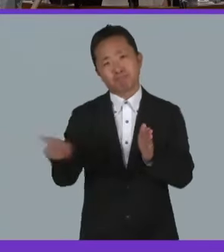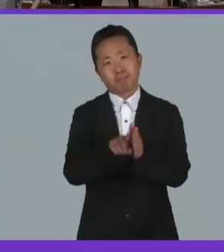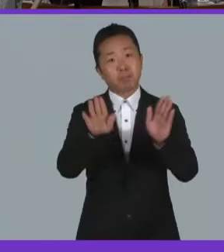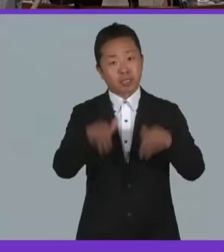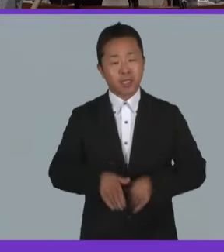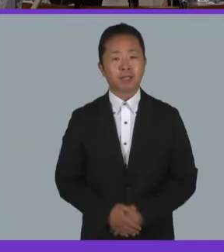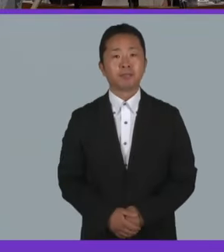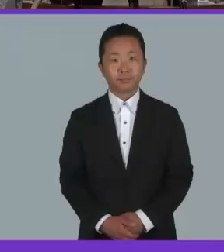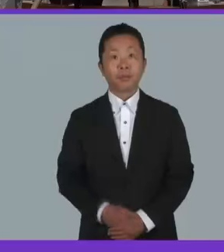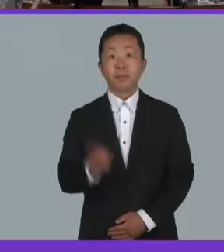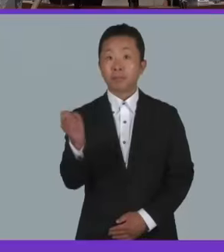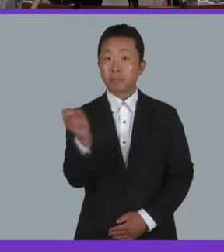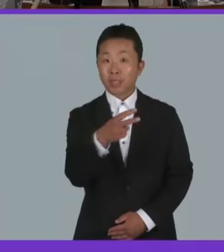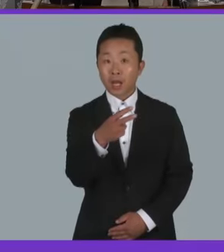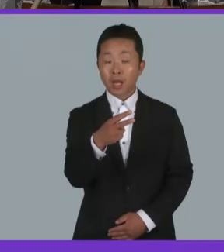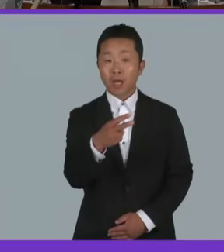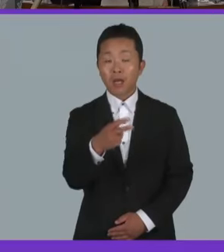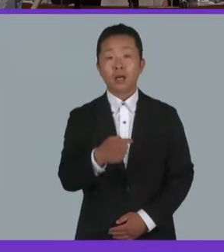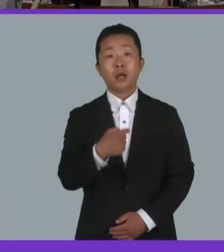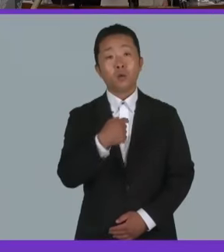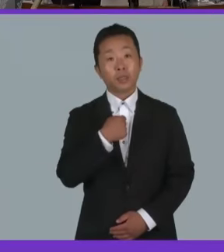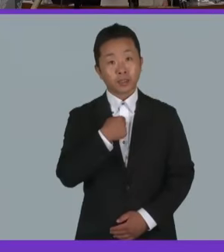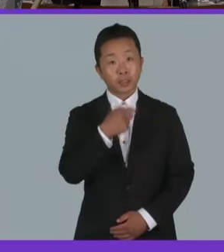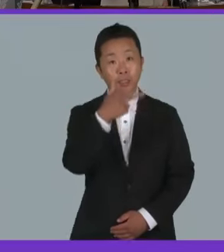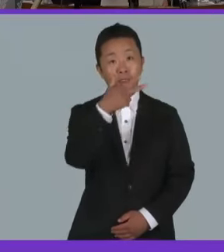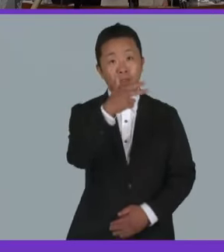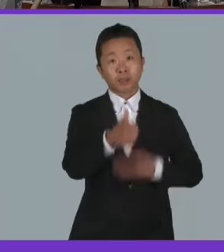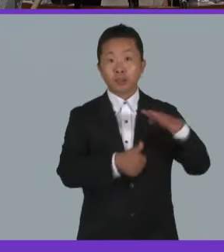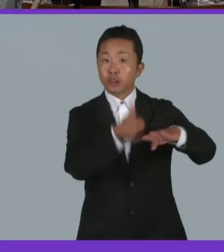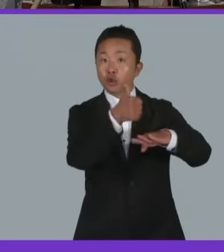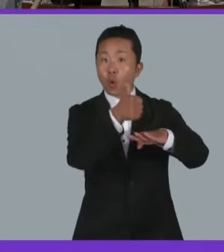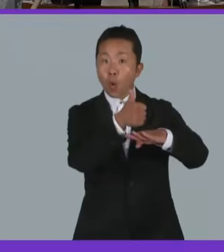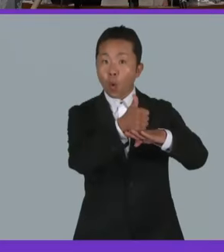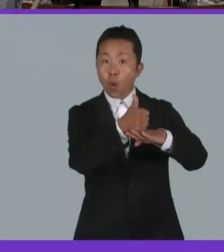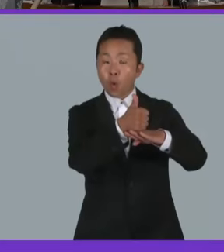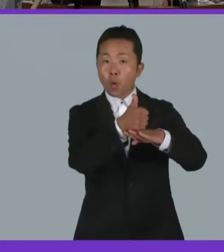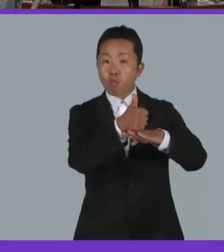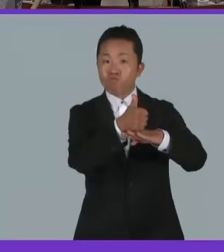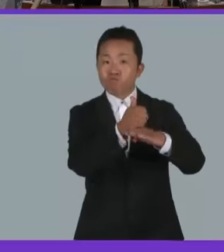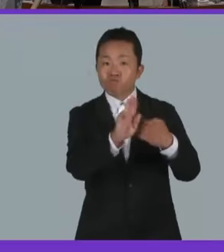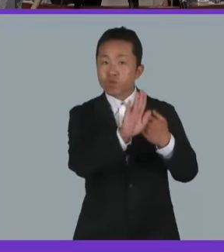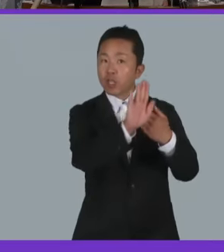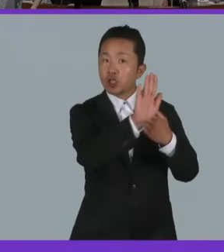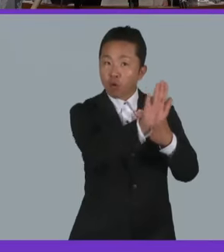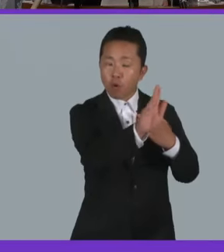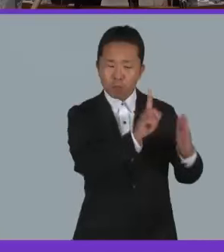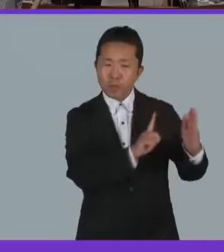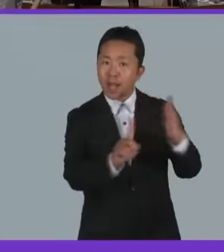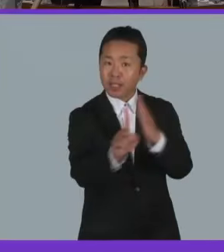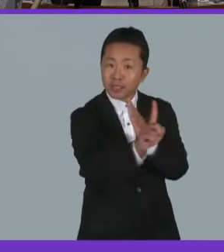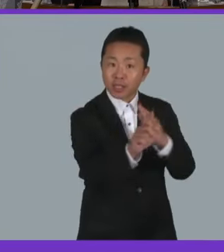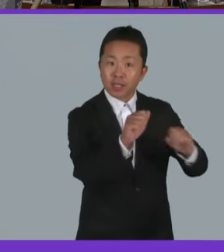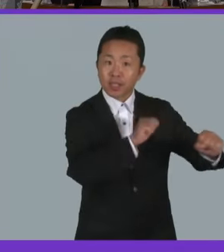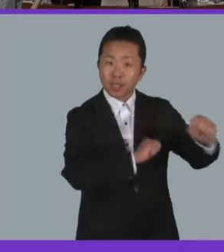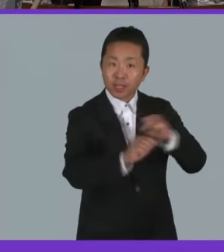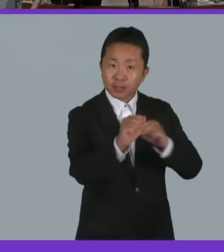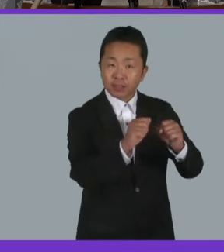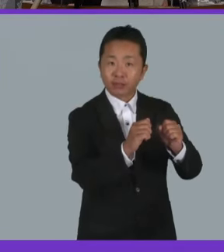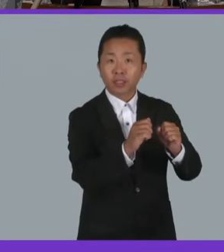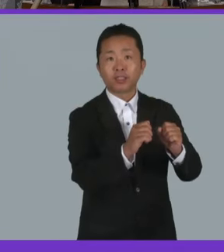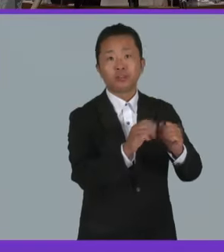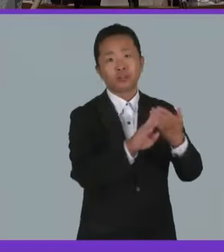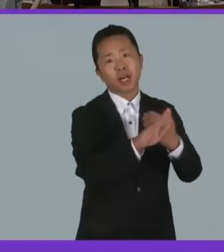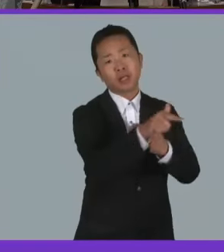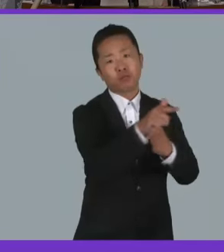また、私が市長に就任して以降第一線で活躍しておられる外部の方々